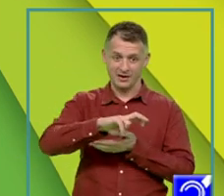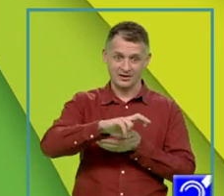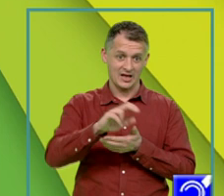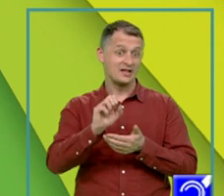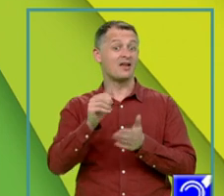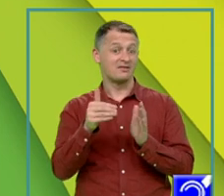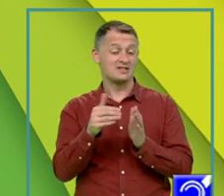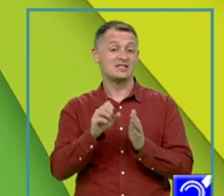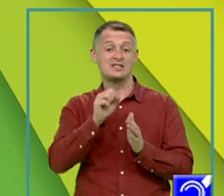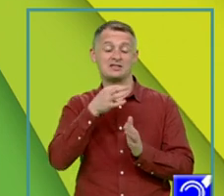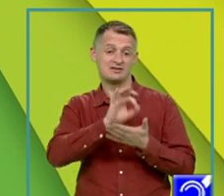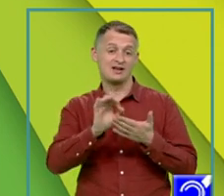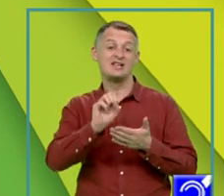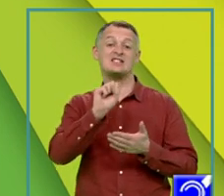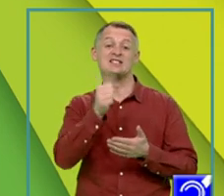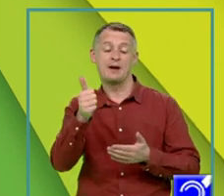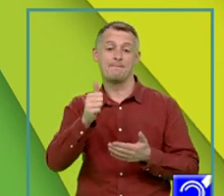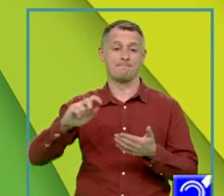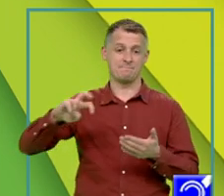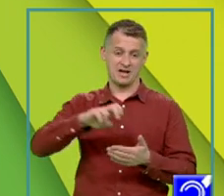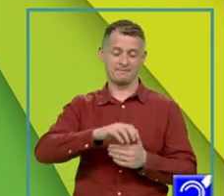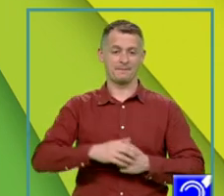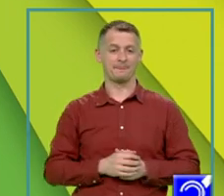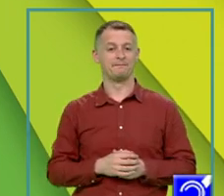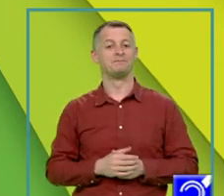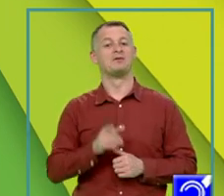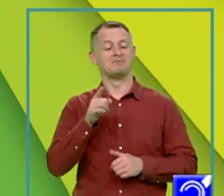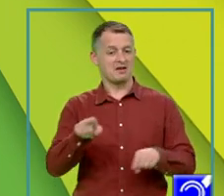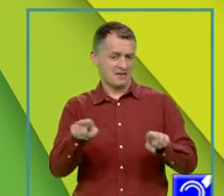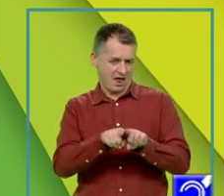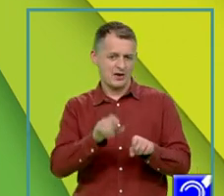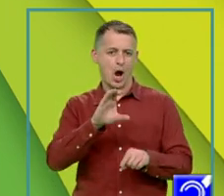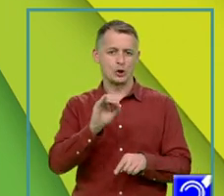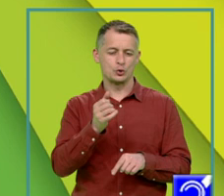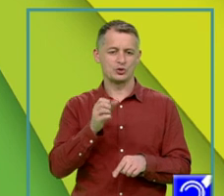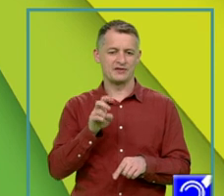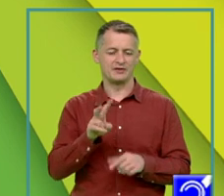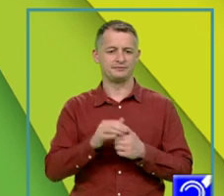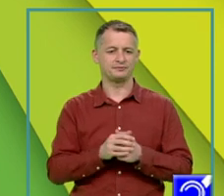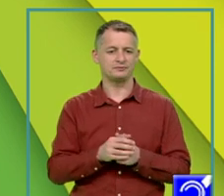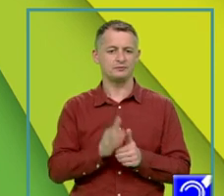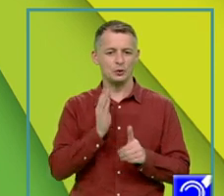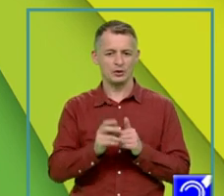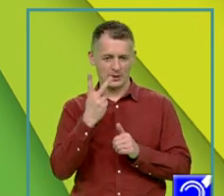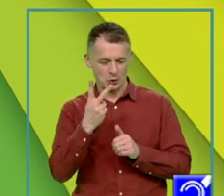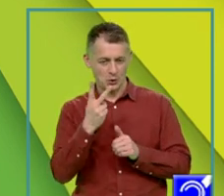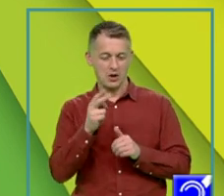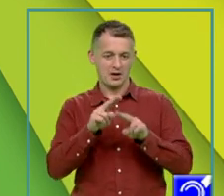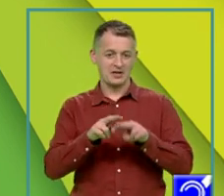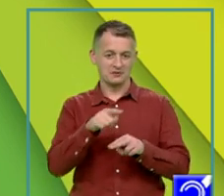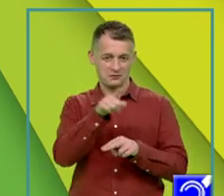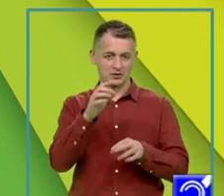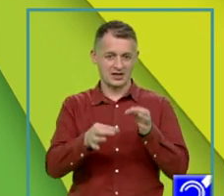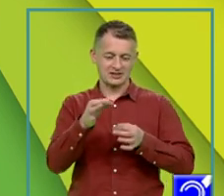să meargă lipsește să îl dar eu tot conjunctiv este meargă Să meargă și ultimele două va rămas vouă de analizat